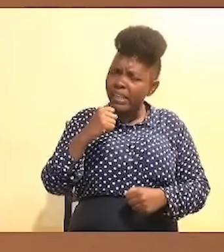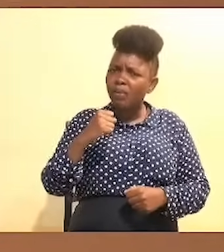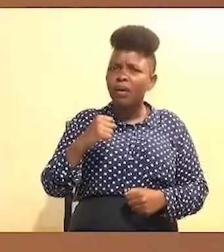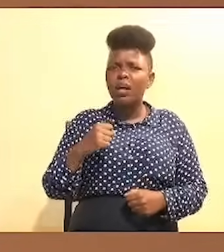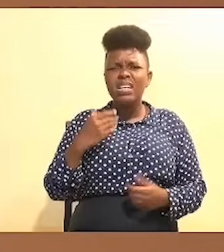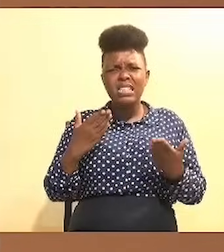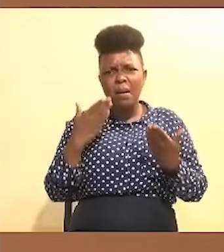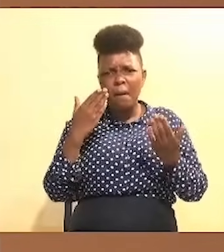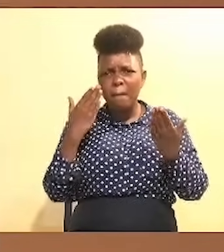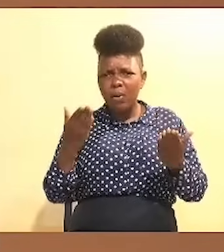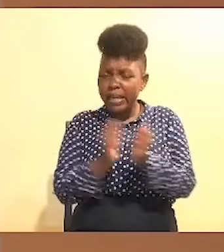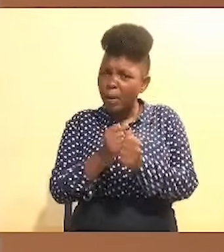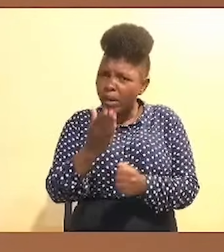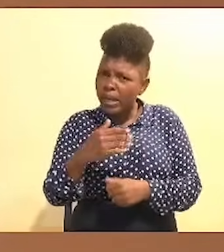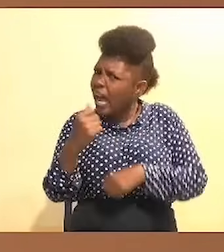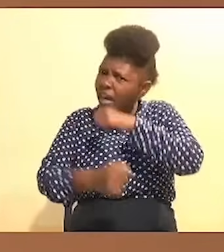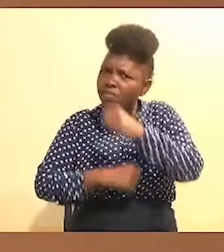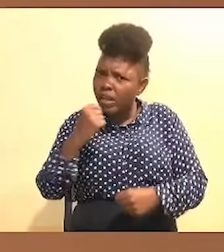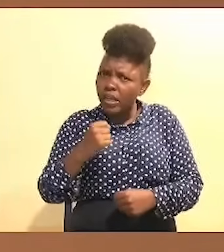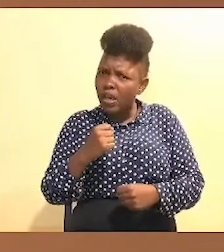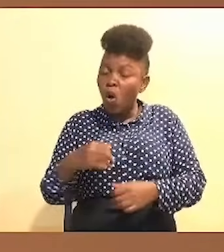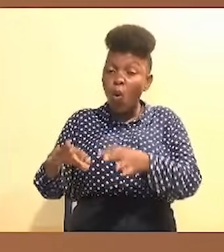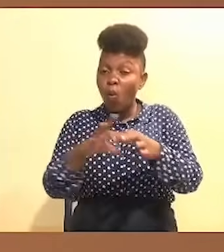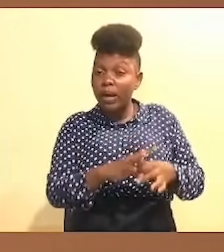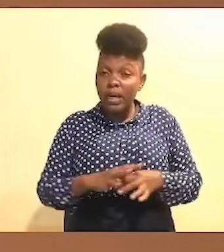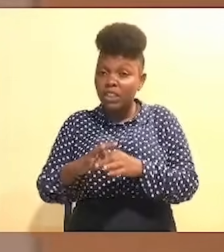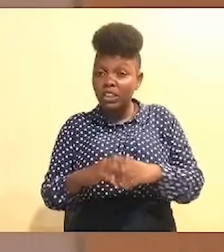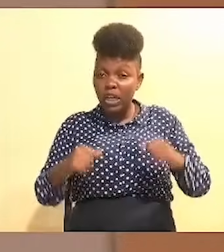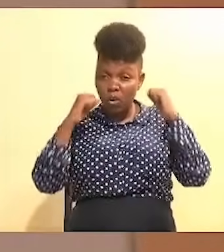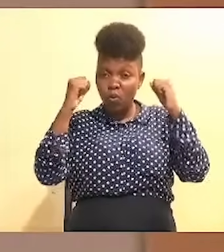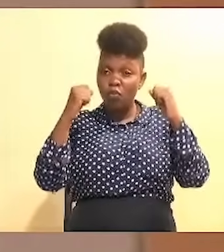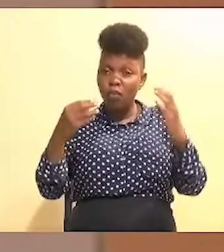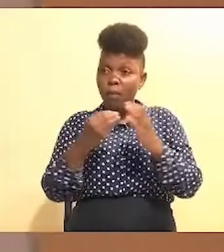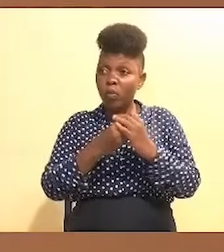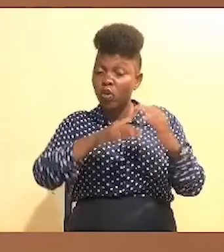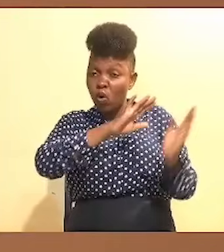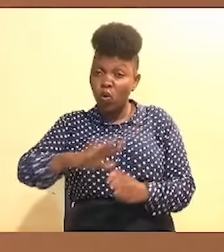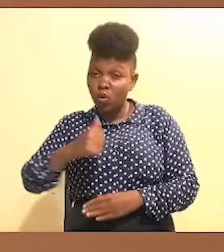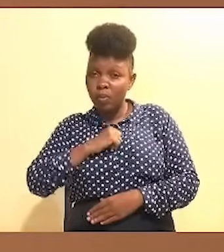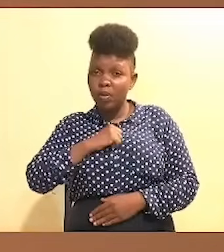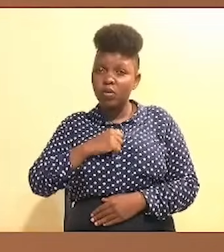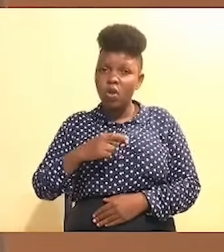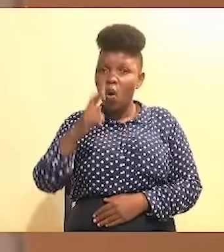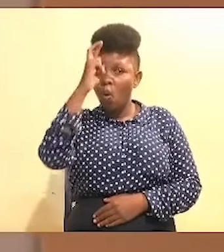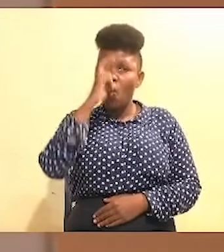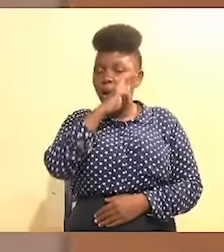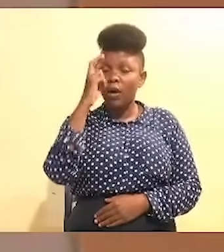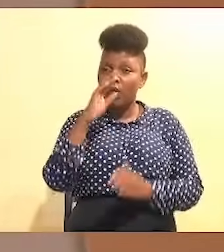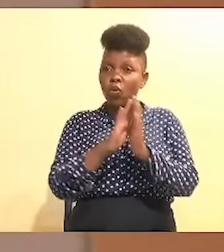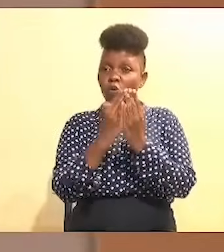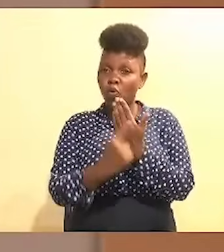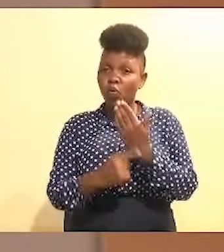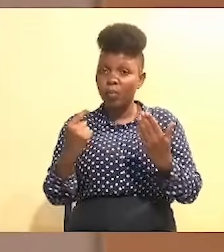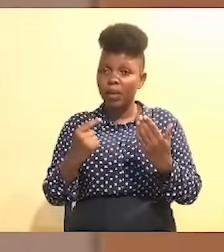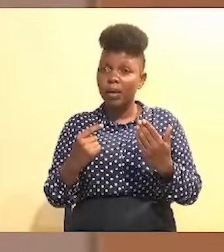Unganisheni nguvu kwa pamoja, ondoa ubinafsi. Haleluya. Warumi 12 fungu la 10, kwa pendo